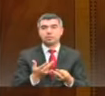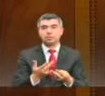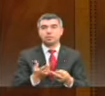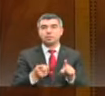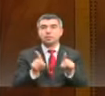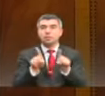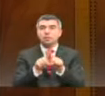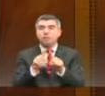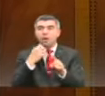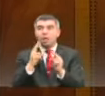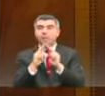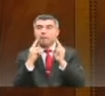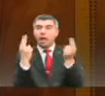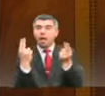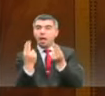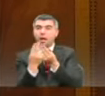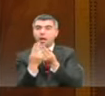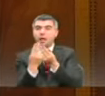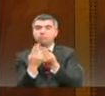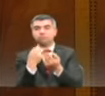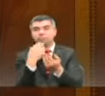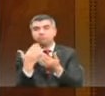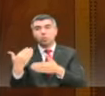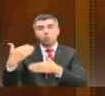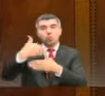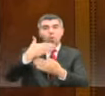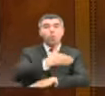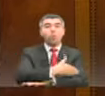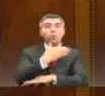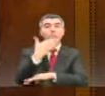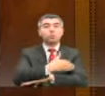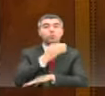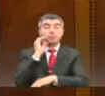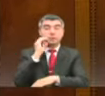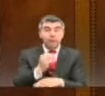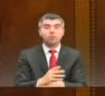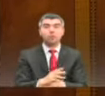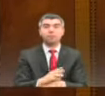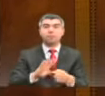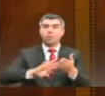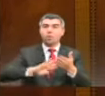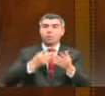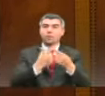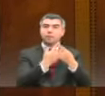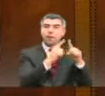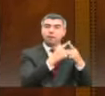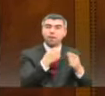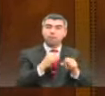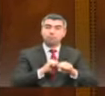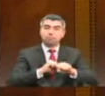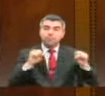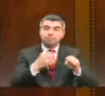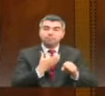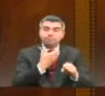عابرة القارات وعابرة الحدود، وتعزيز المقاربة المندمجة لمحاربة